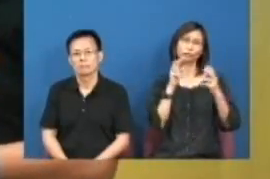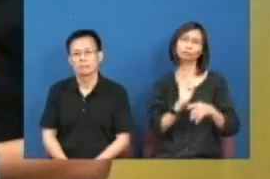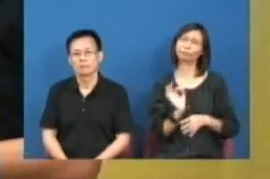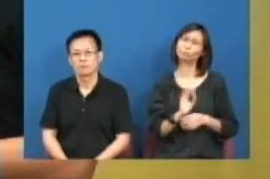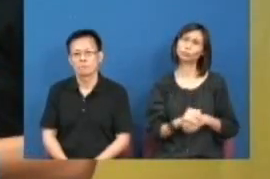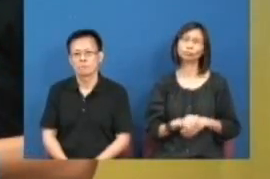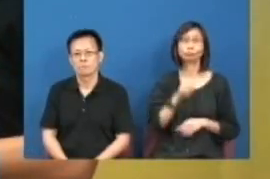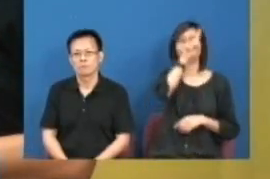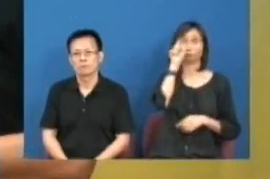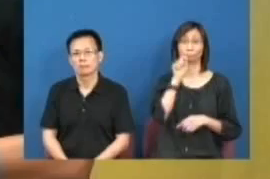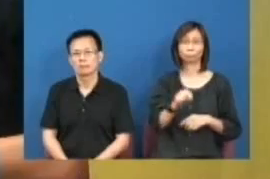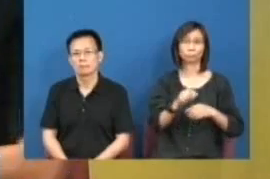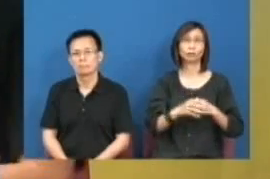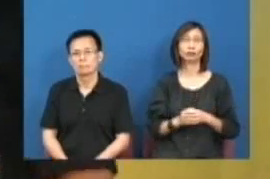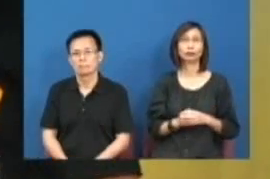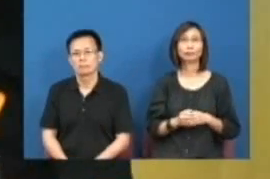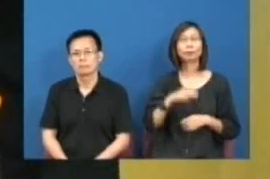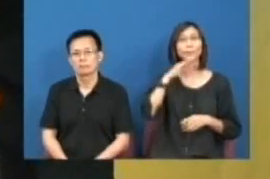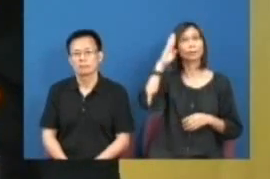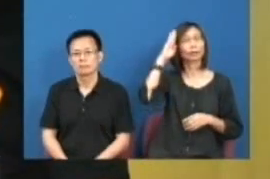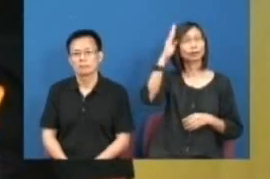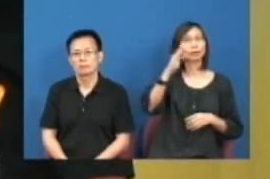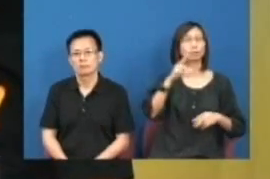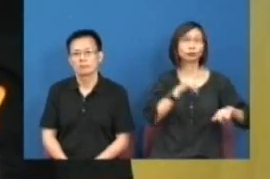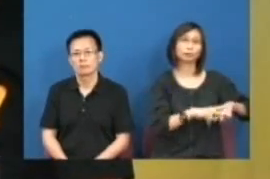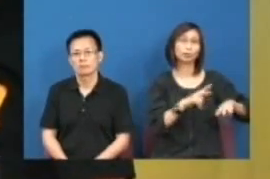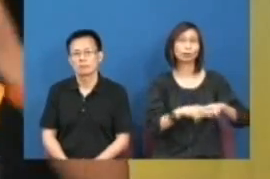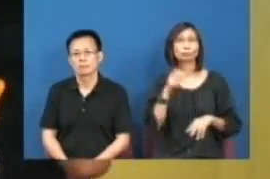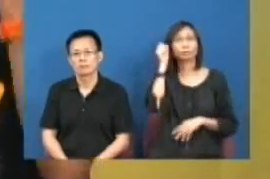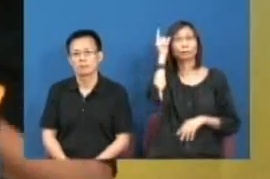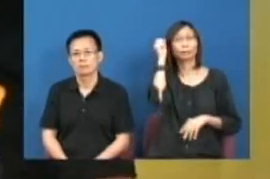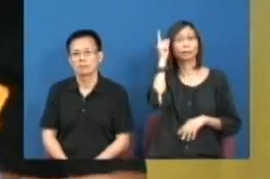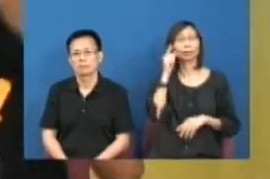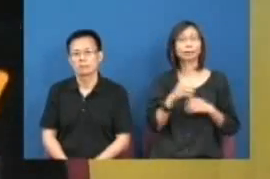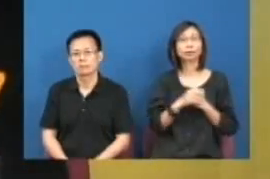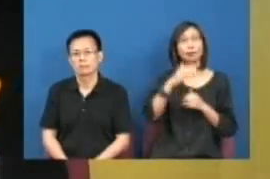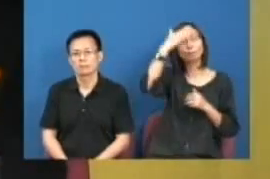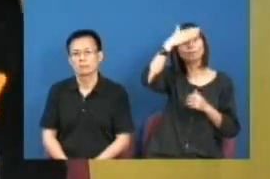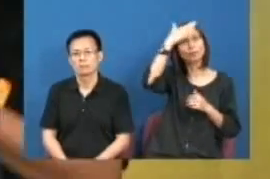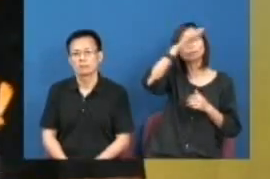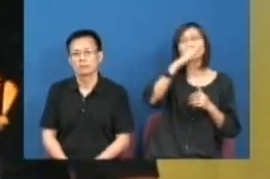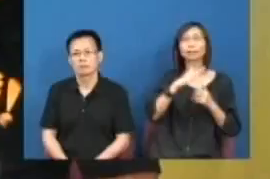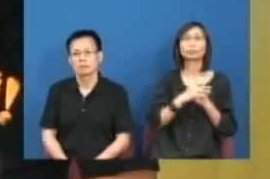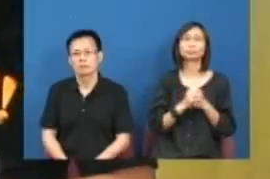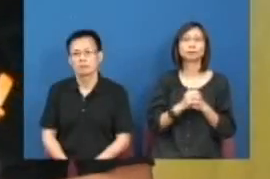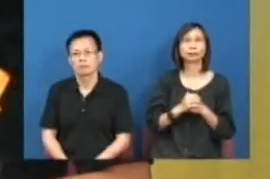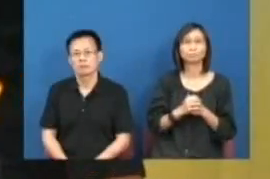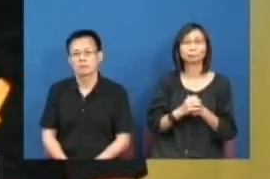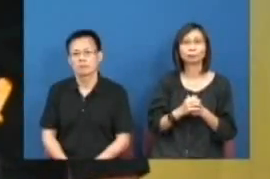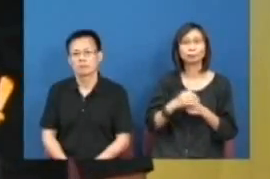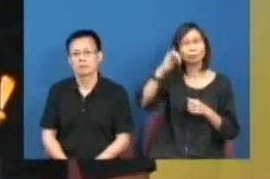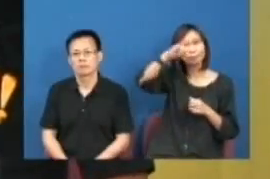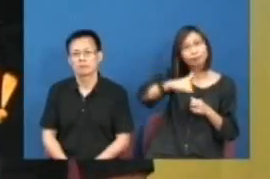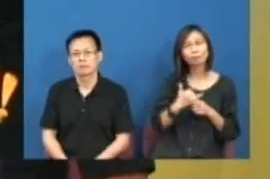嘢就係希望中央能夠有一日突然間咧明察秋毫啊，突然間咁一聲，跟住咧就落